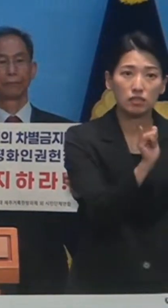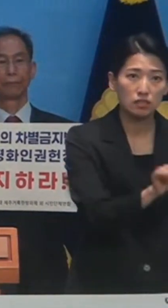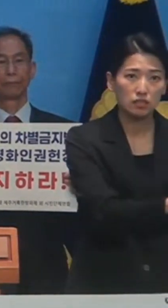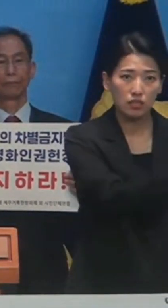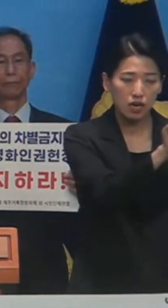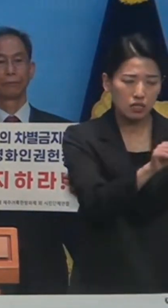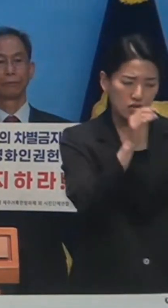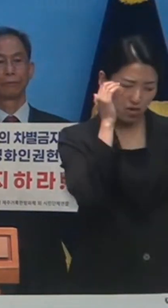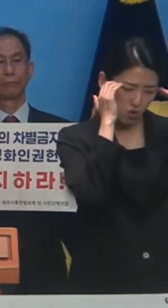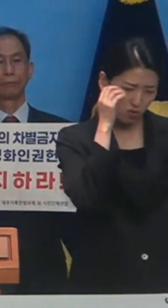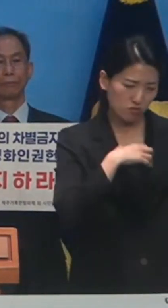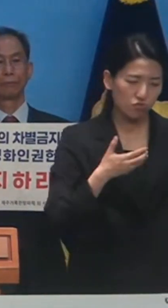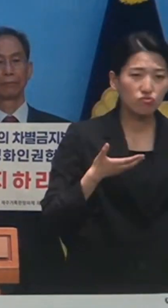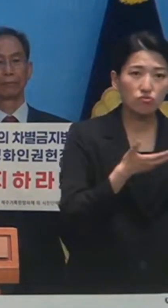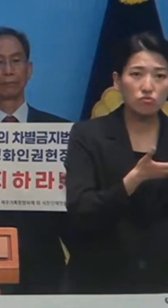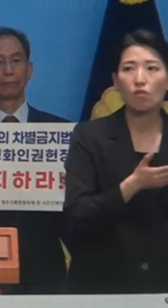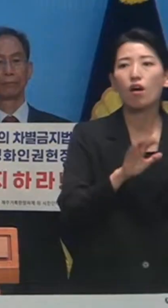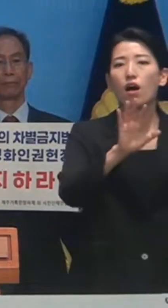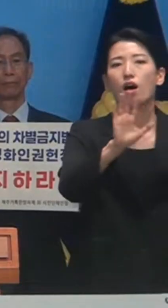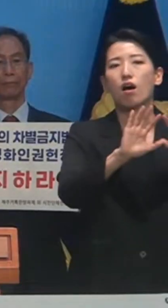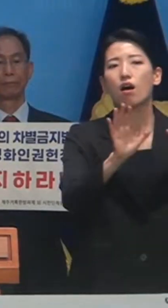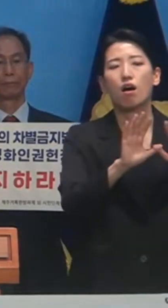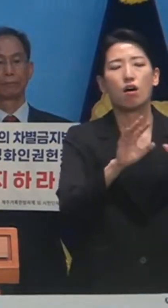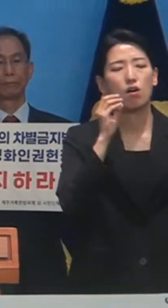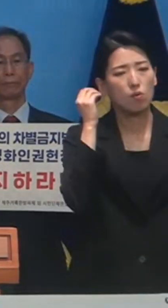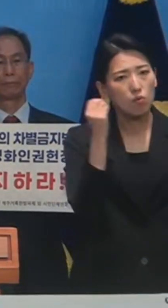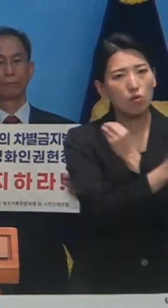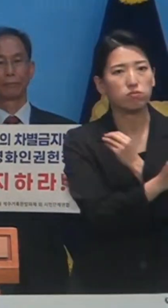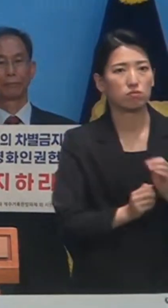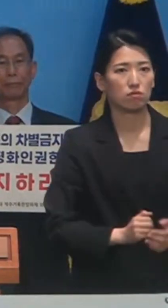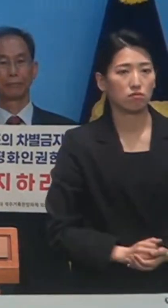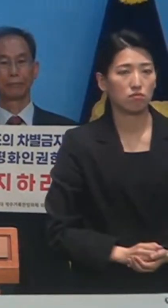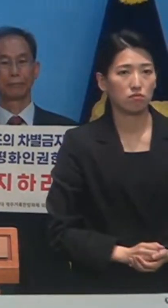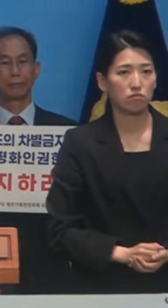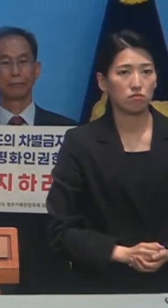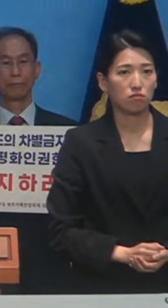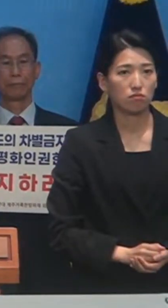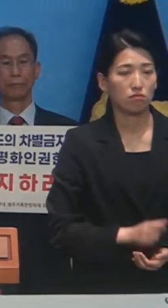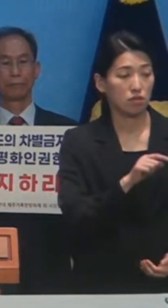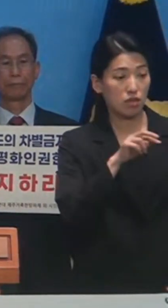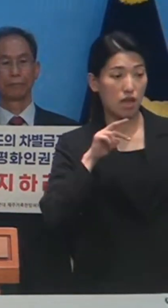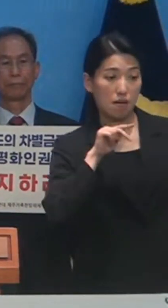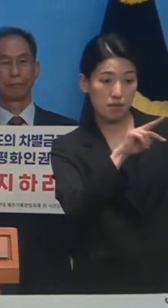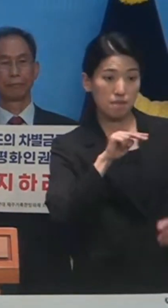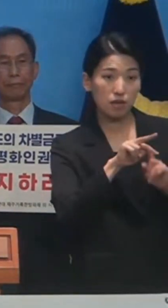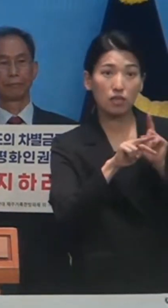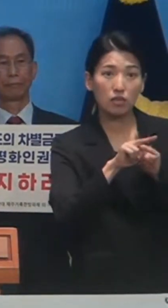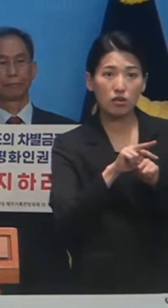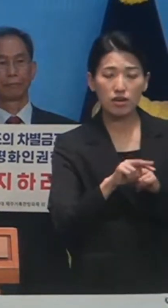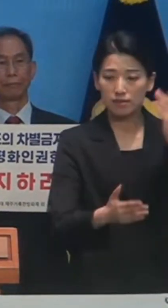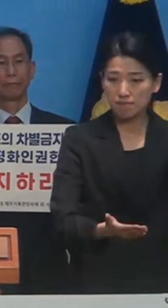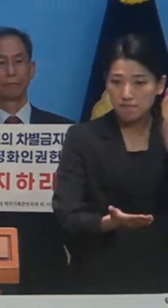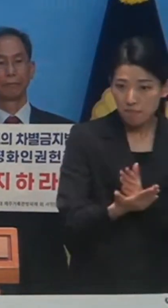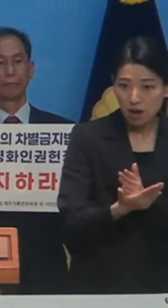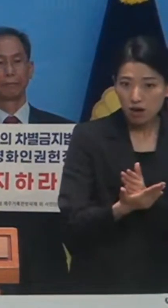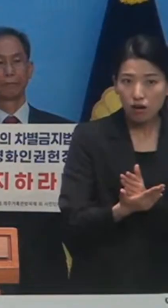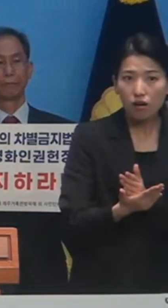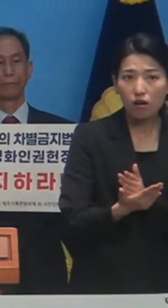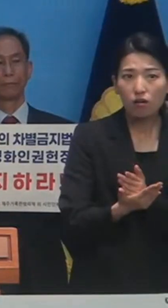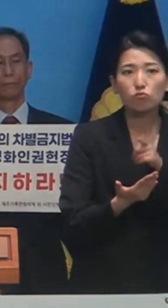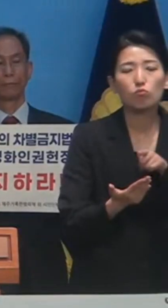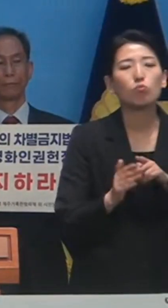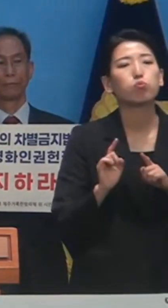고통을 준다는 것은 맞지 않습니다. 행위자가 아닌 행위를 비판하는 것을 금지한다는 것은